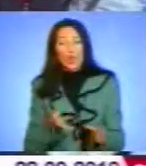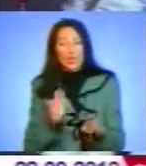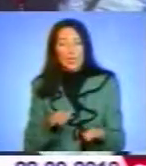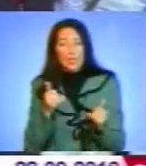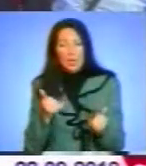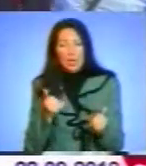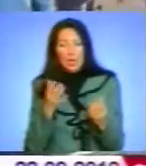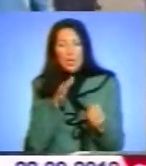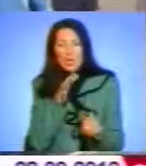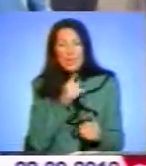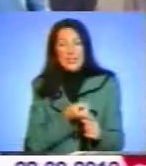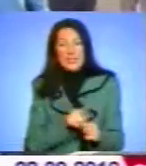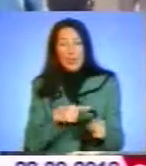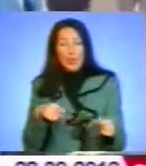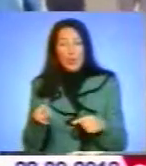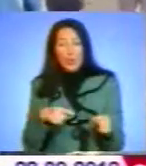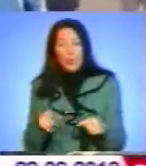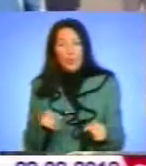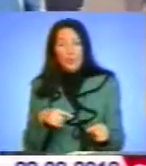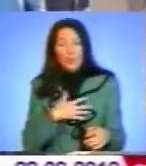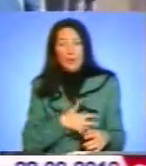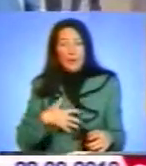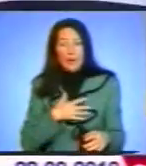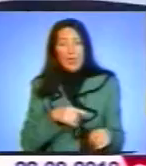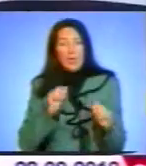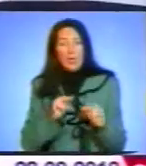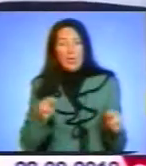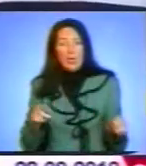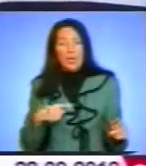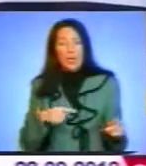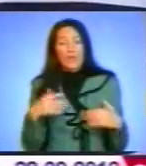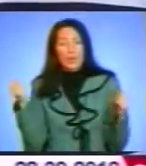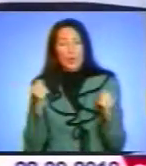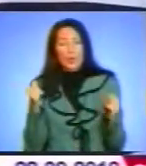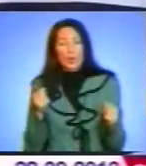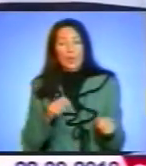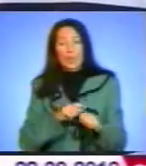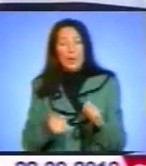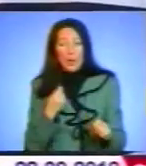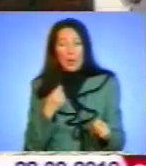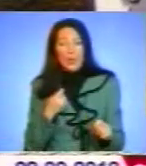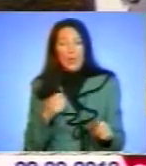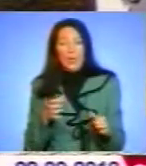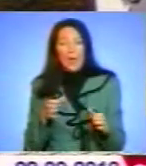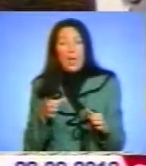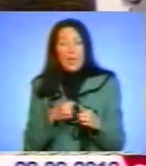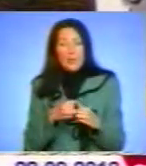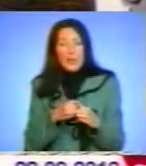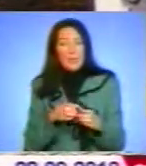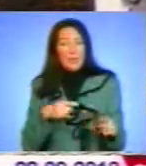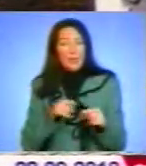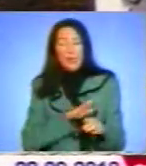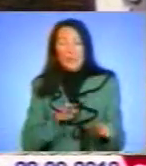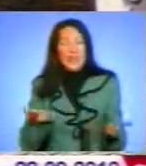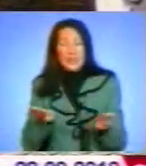це футбол. Панікували вчителі фізкультури даремно. Позаурочна спортивна секція не закрита, а за посадовими